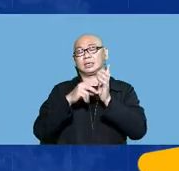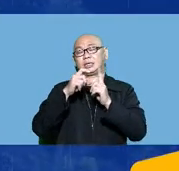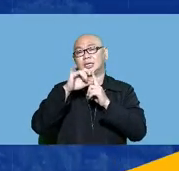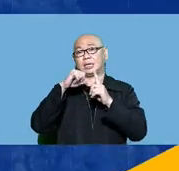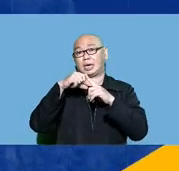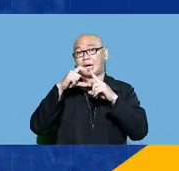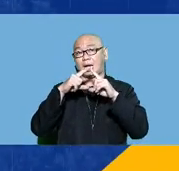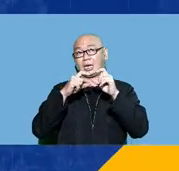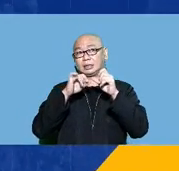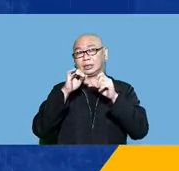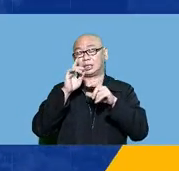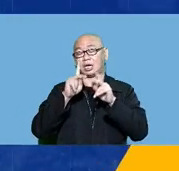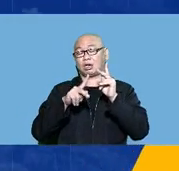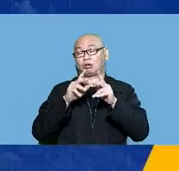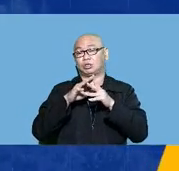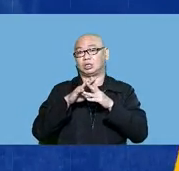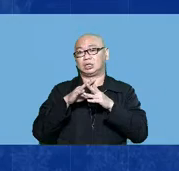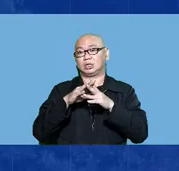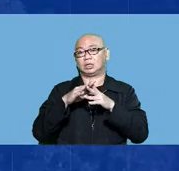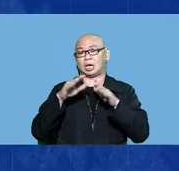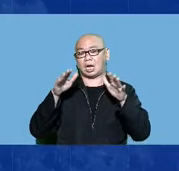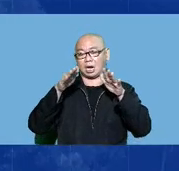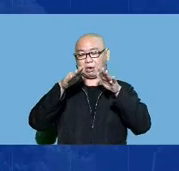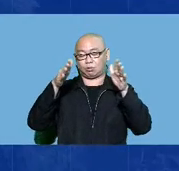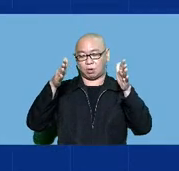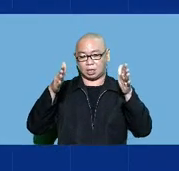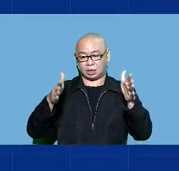di akuarium itu